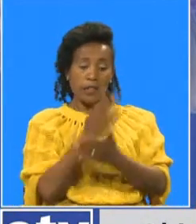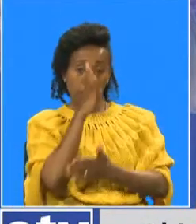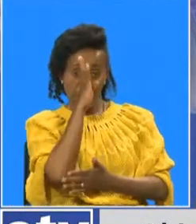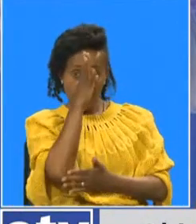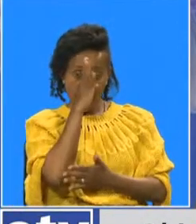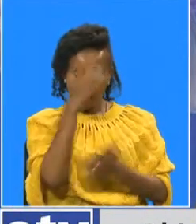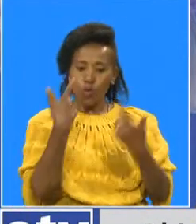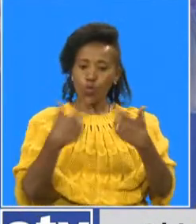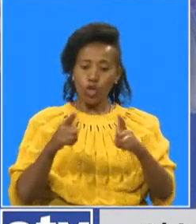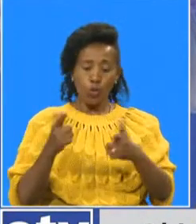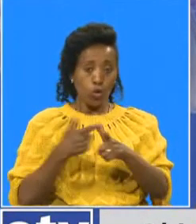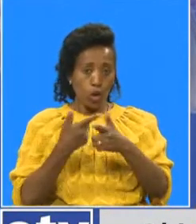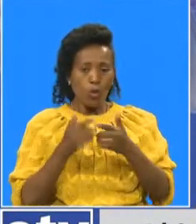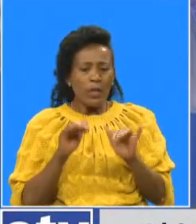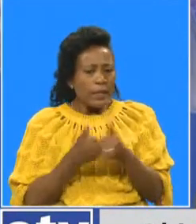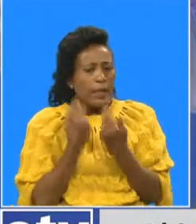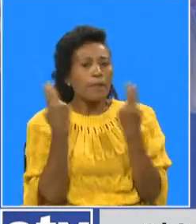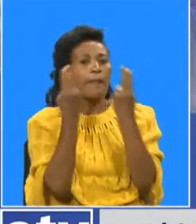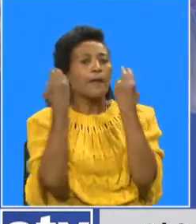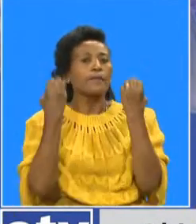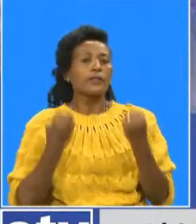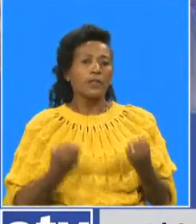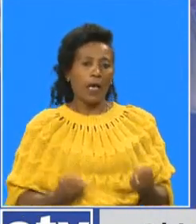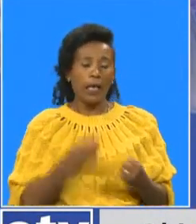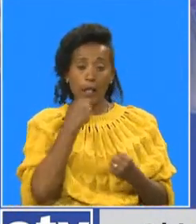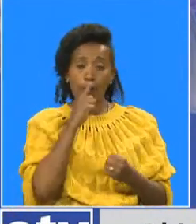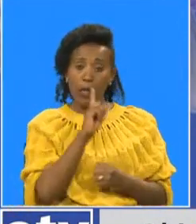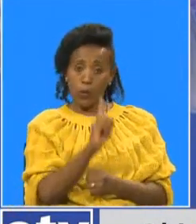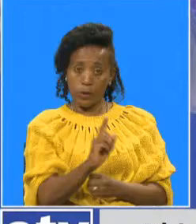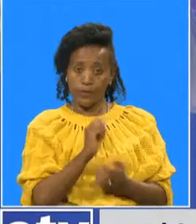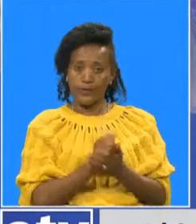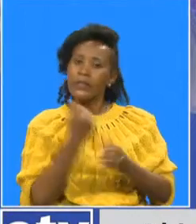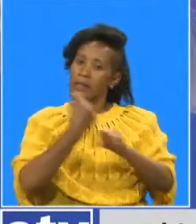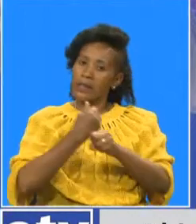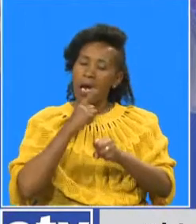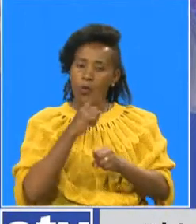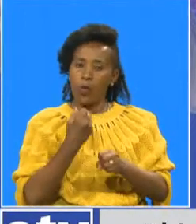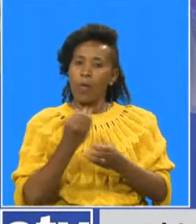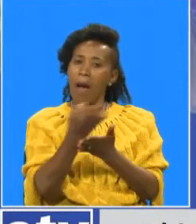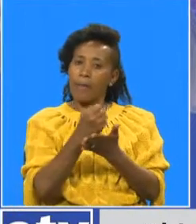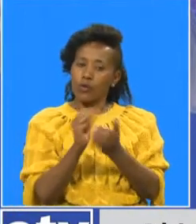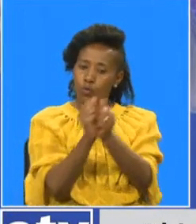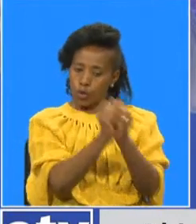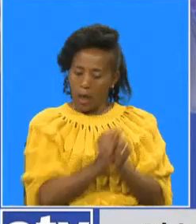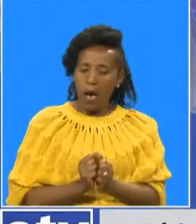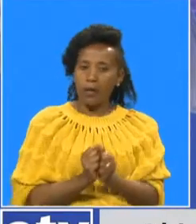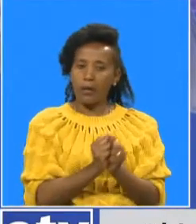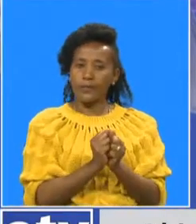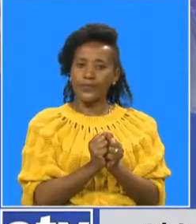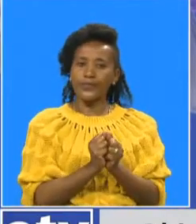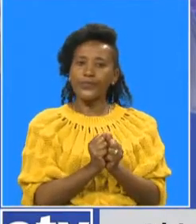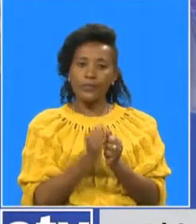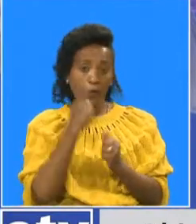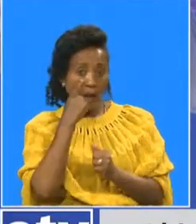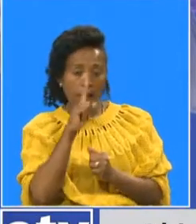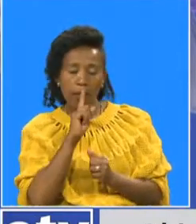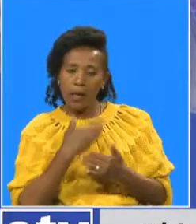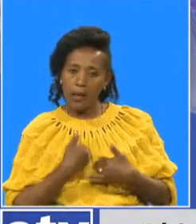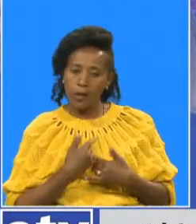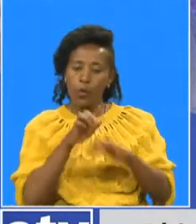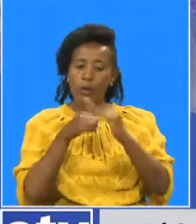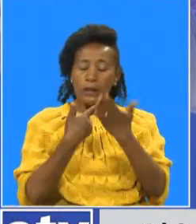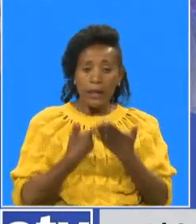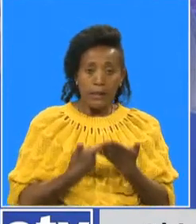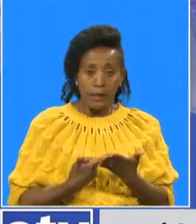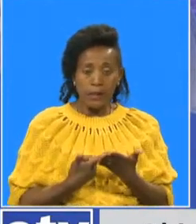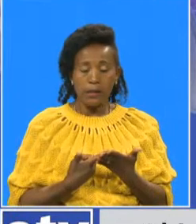የሚፈጠሩ እድሎች ደግሞ እንዴት አድርገን መጠቀም እንችላለንም የሚል ስራ ነው በአምራቾች ጋር እያየን ያለ ነው።